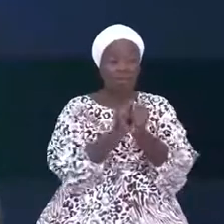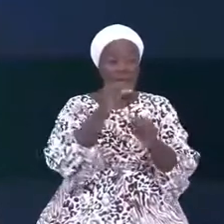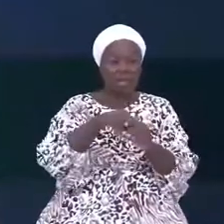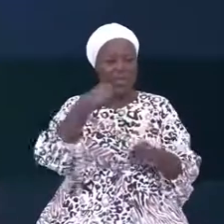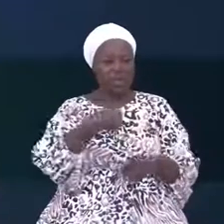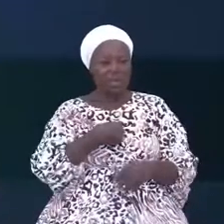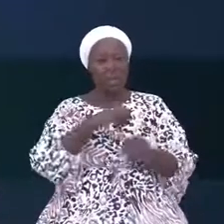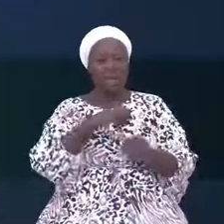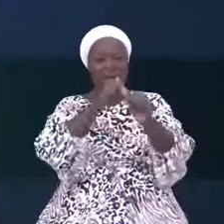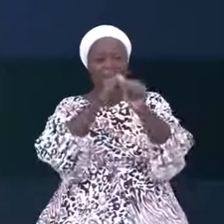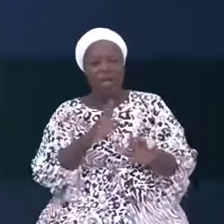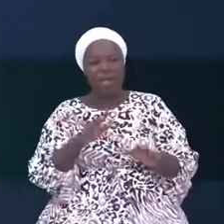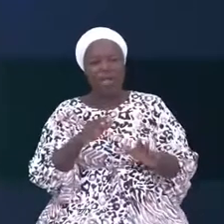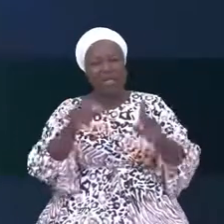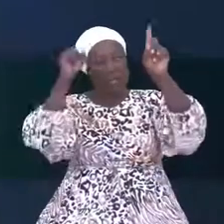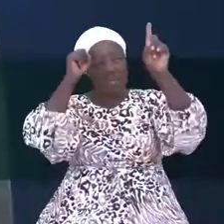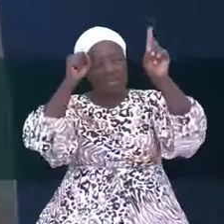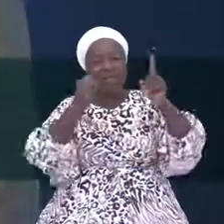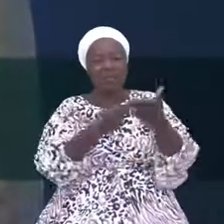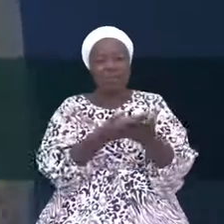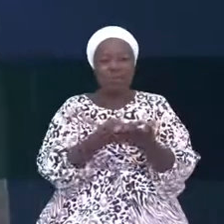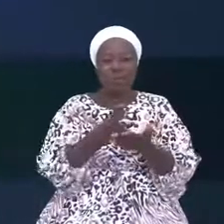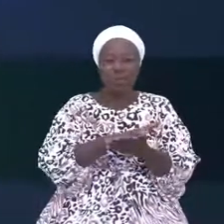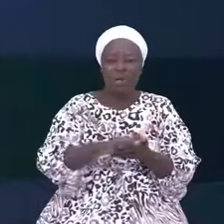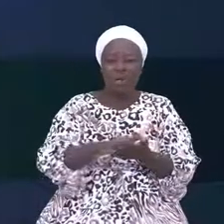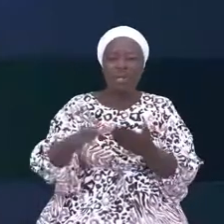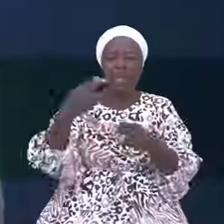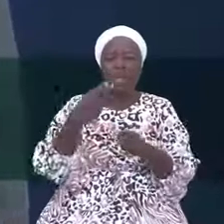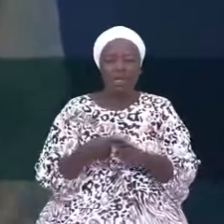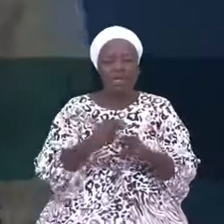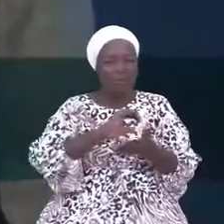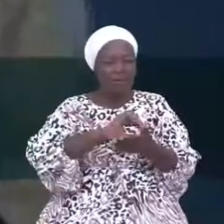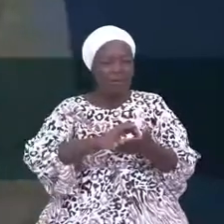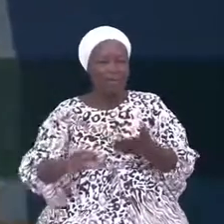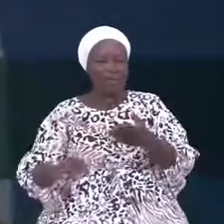Psaume 103. Mon âme bénit l'Éternel, que tout ce qui est en moi bénisse son saint nom.